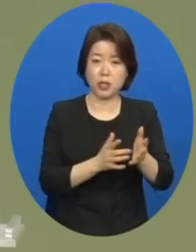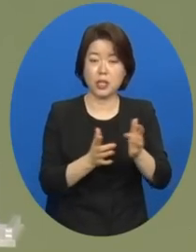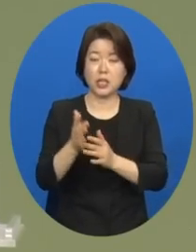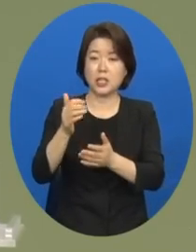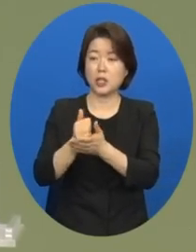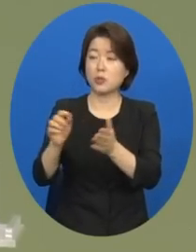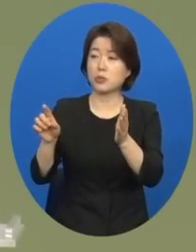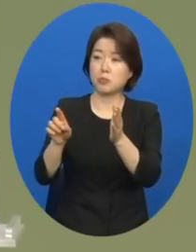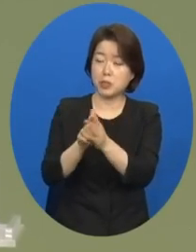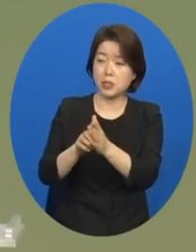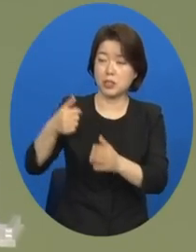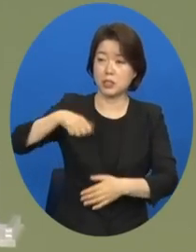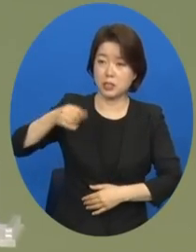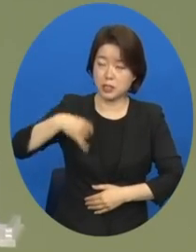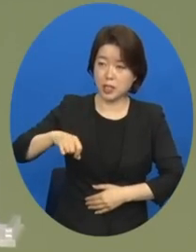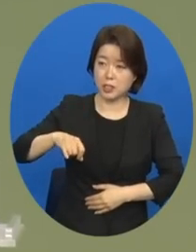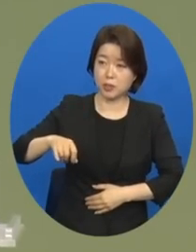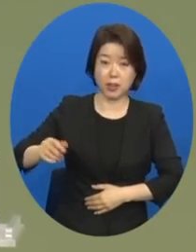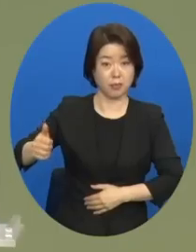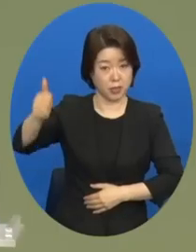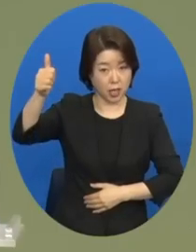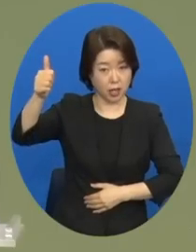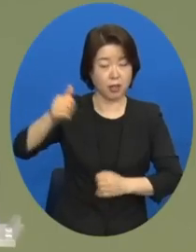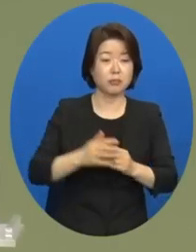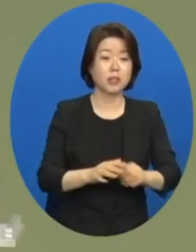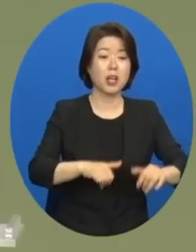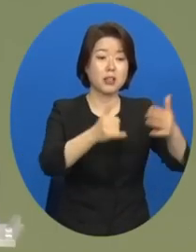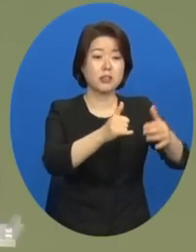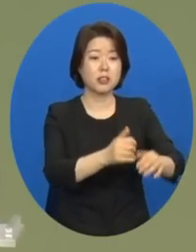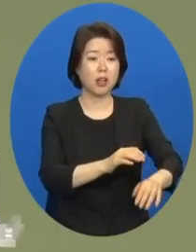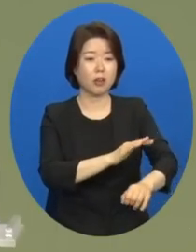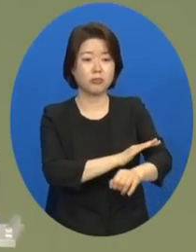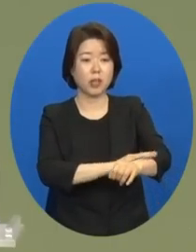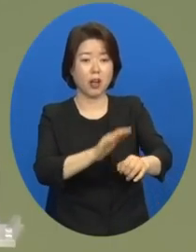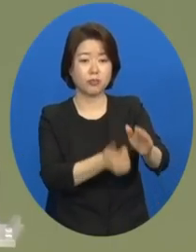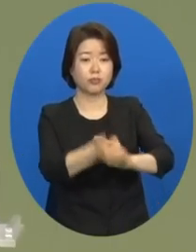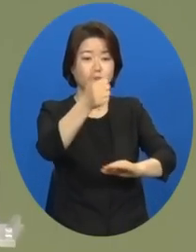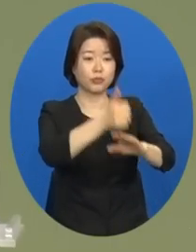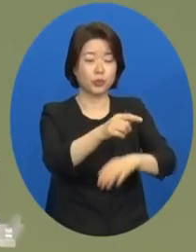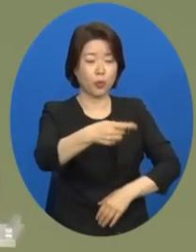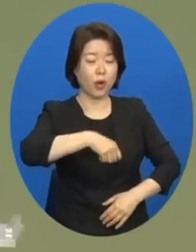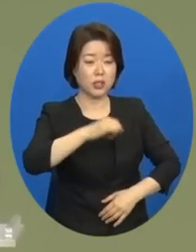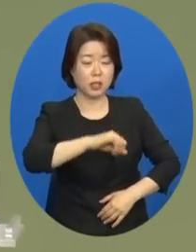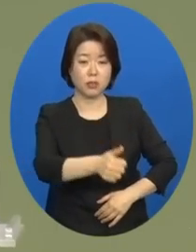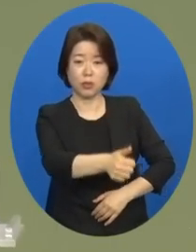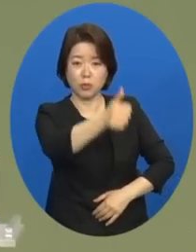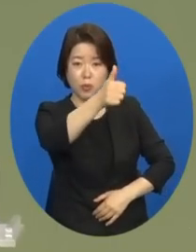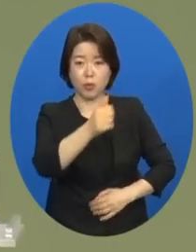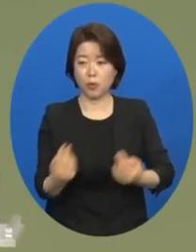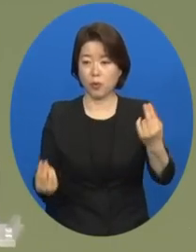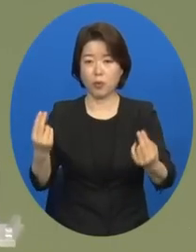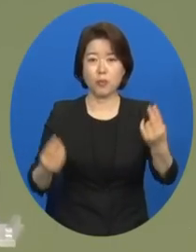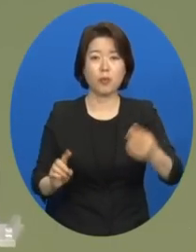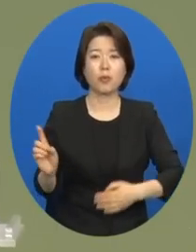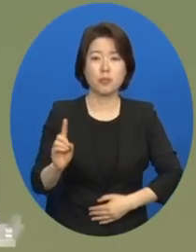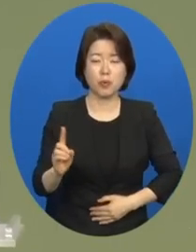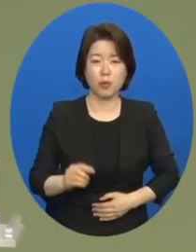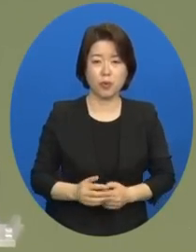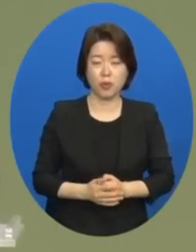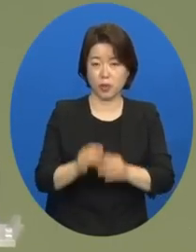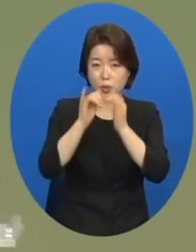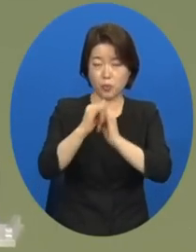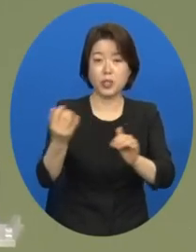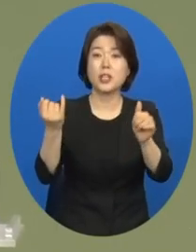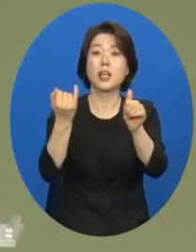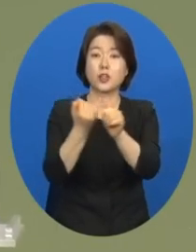제일인가요 세상적으로 잘나가는 자녀가 제일인가요 자 위대한 결혼은